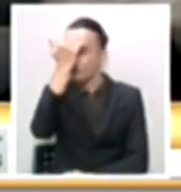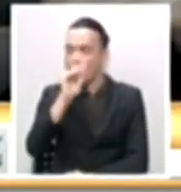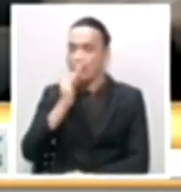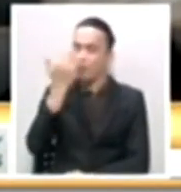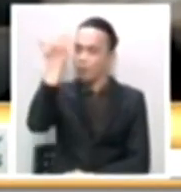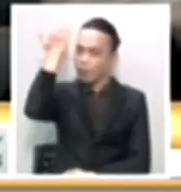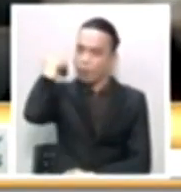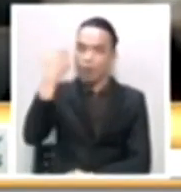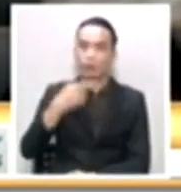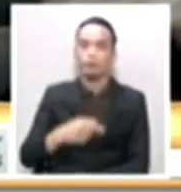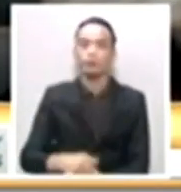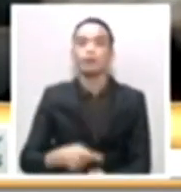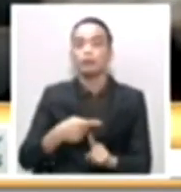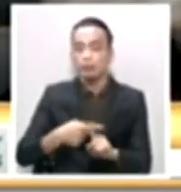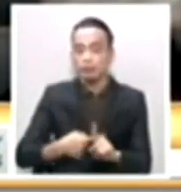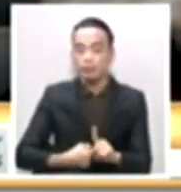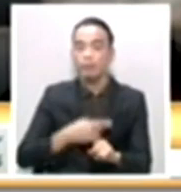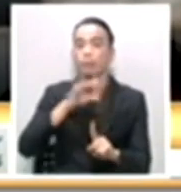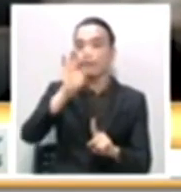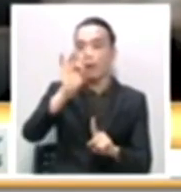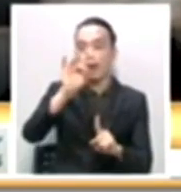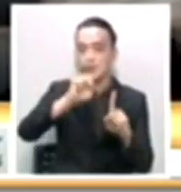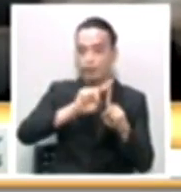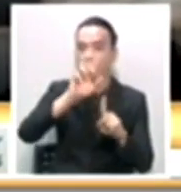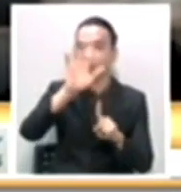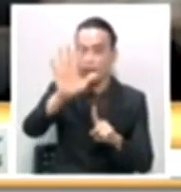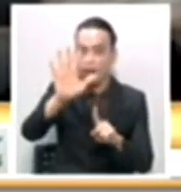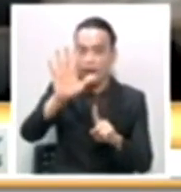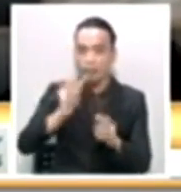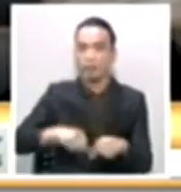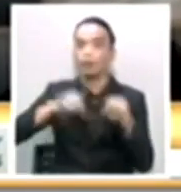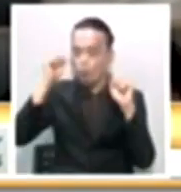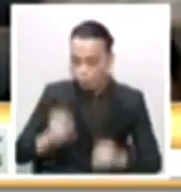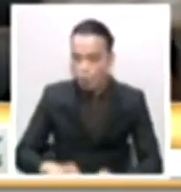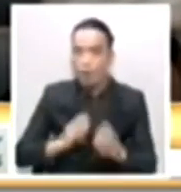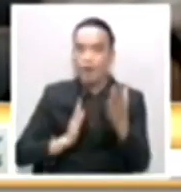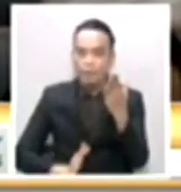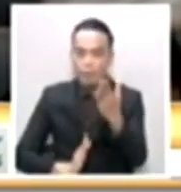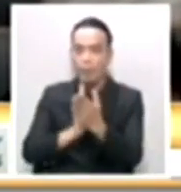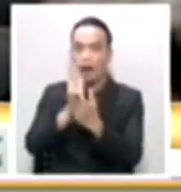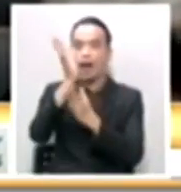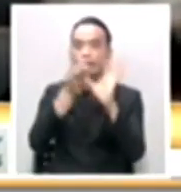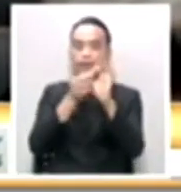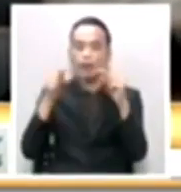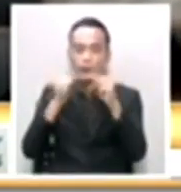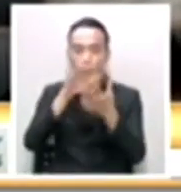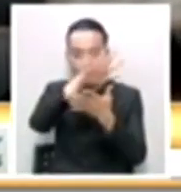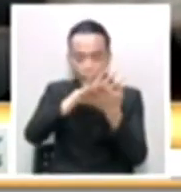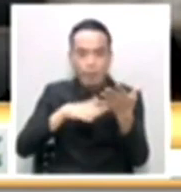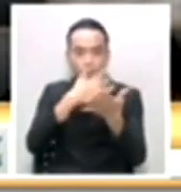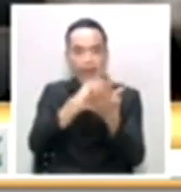งหาคมที่ผ่านมาซึ่งได้มีการอนุมัติผังเมืองหรือว่าผังการใช้ประโยชน์ที่ดินในพื้นที่